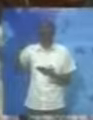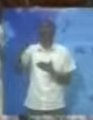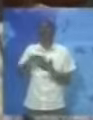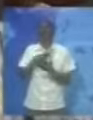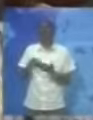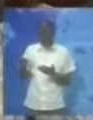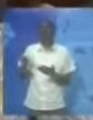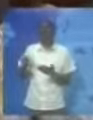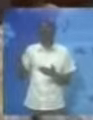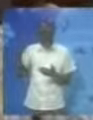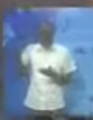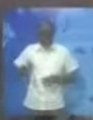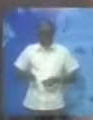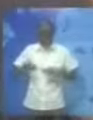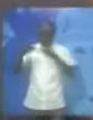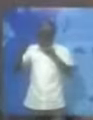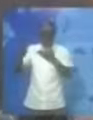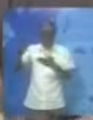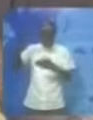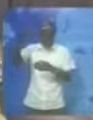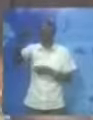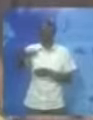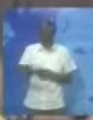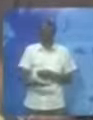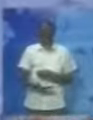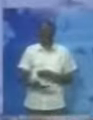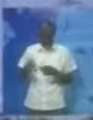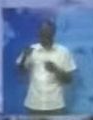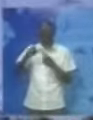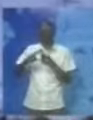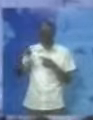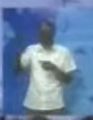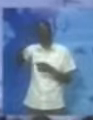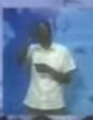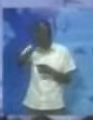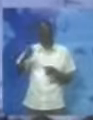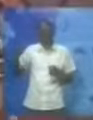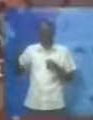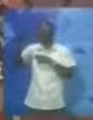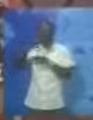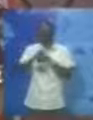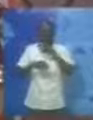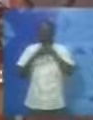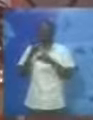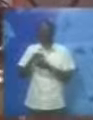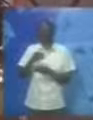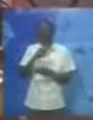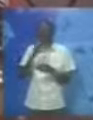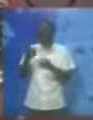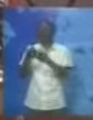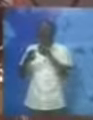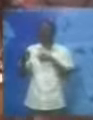En live, l'artiste a donné un aperçu de cet album à la presse et au monde du showbiz venu le soutenir.